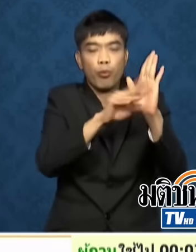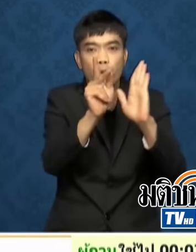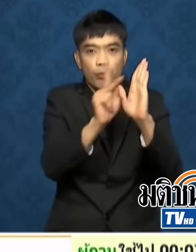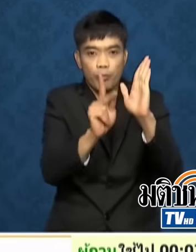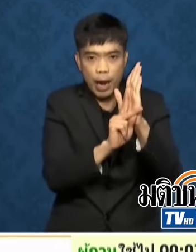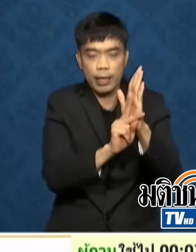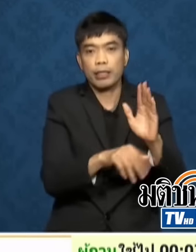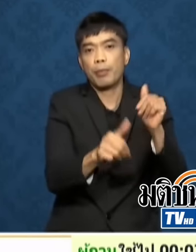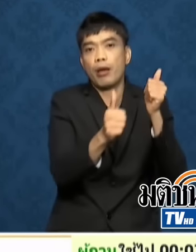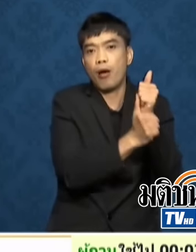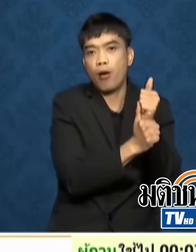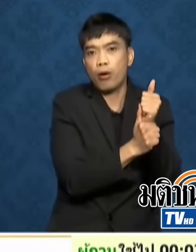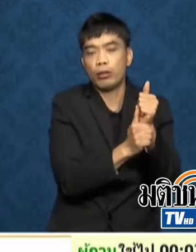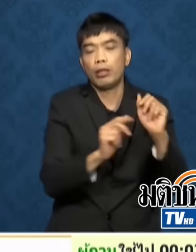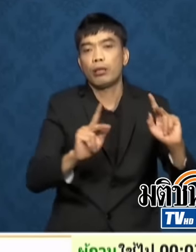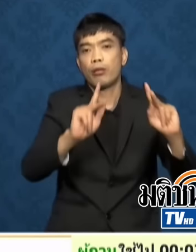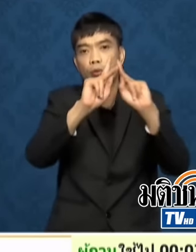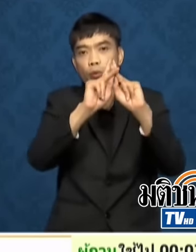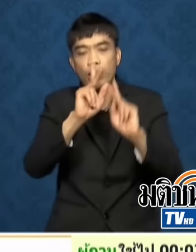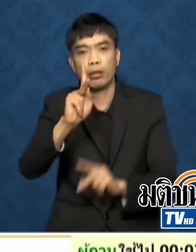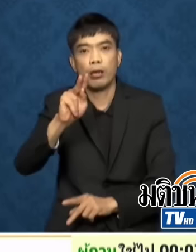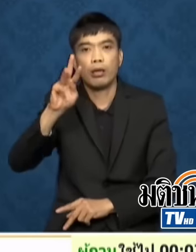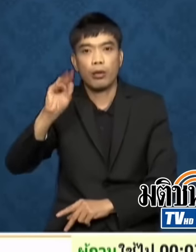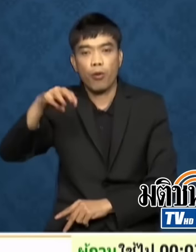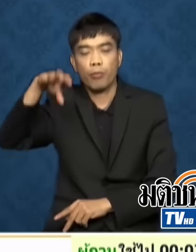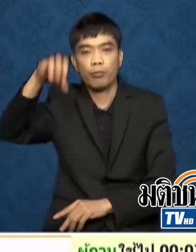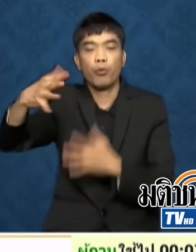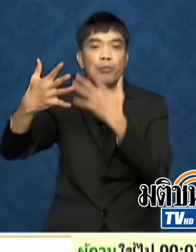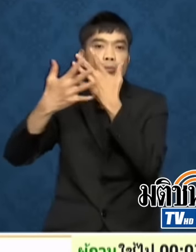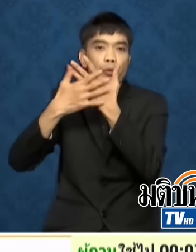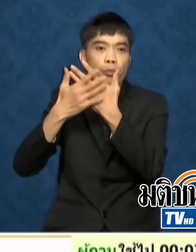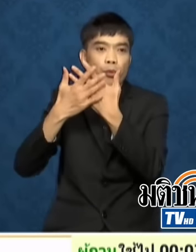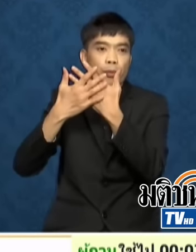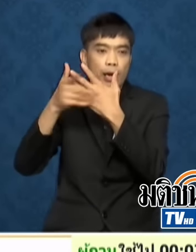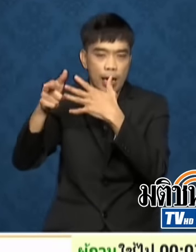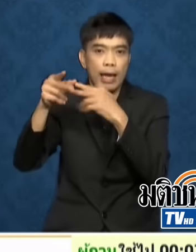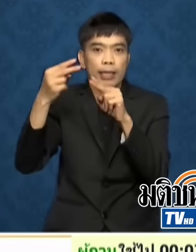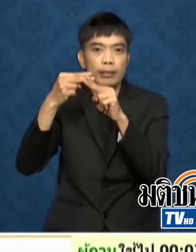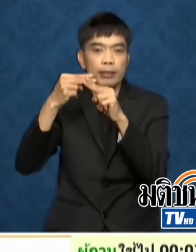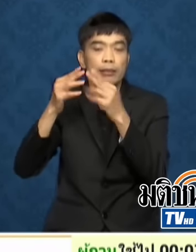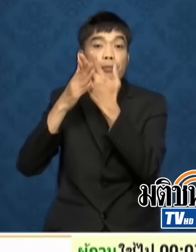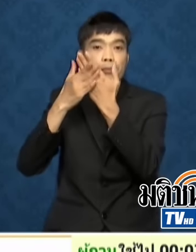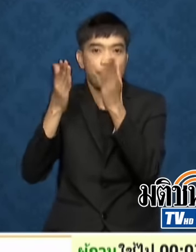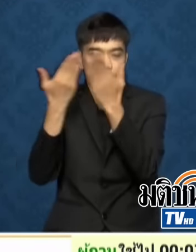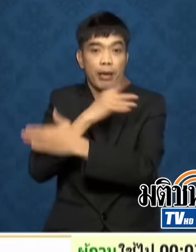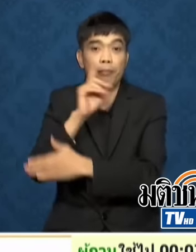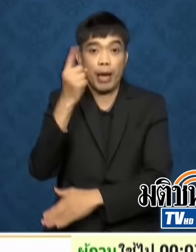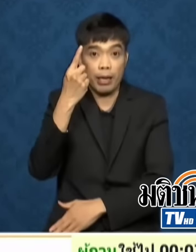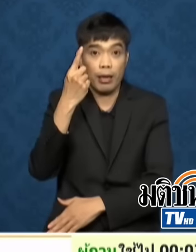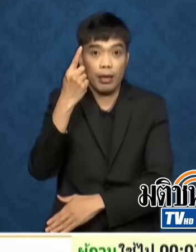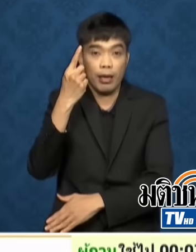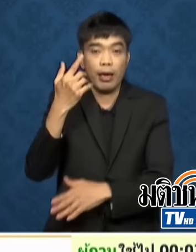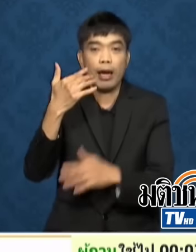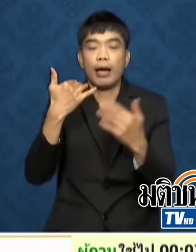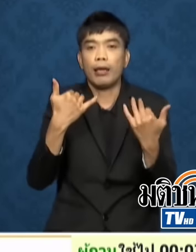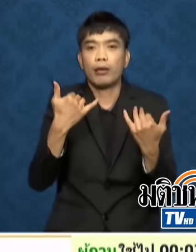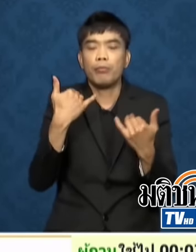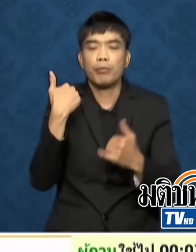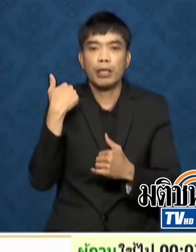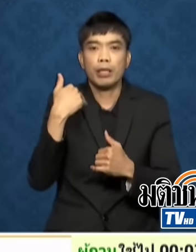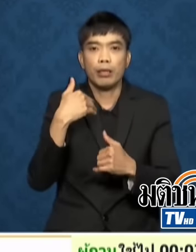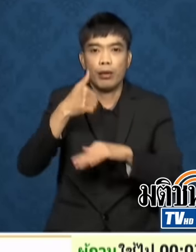ทรวงยุติธรรมอธิบดีกรมราชทัณฑ์นะตอนนี้มาเปลี่ยนเพราะเพิ่งท่านเกษียณไปแล้วก็ตัว